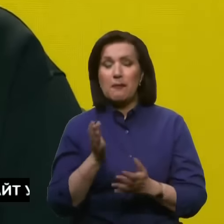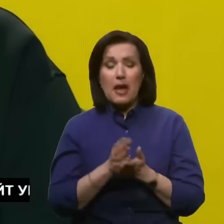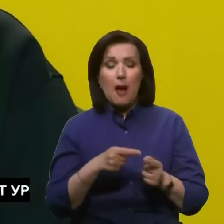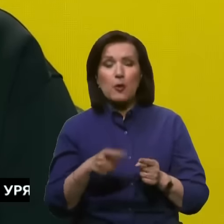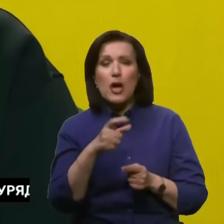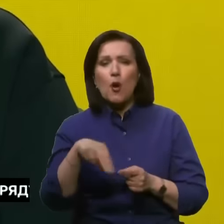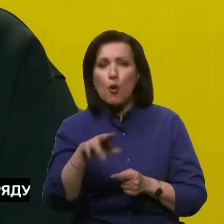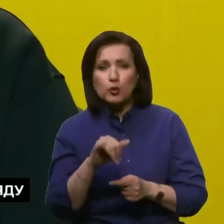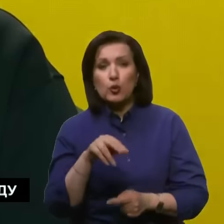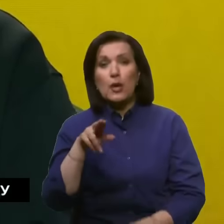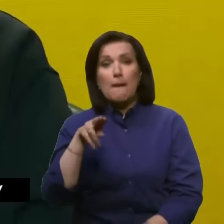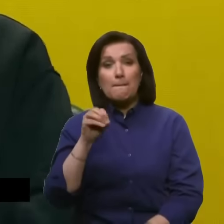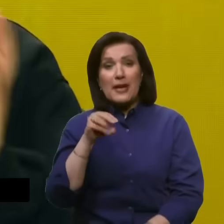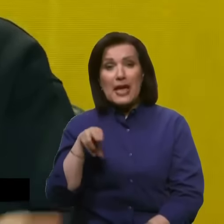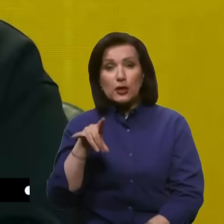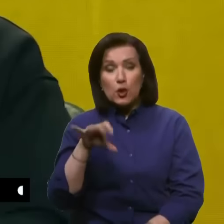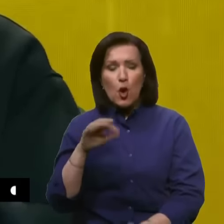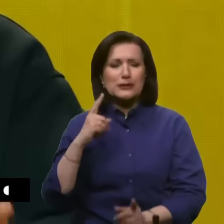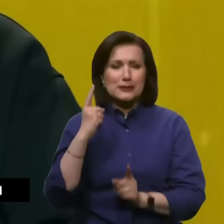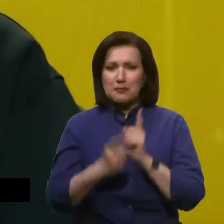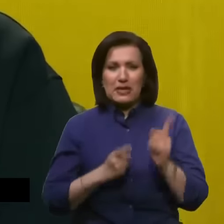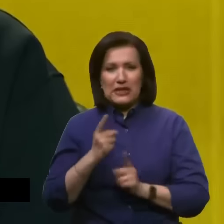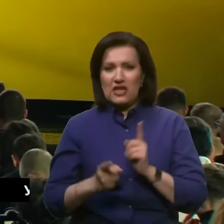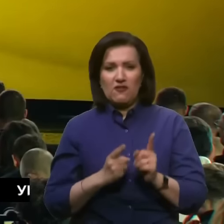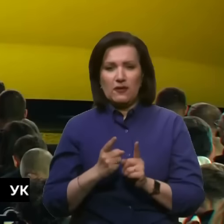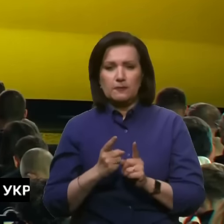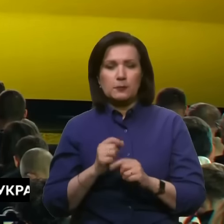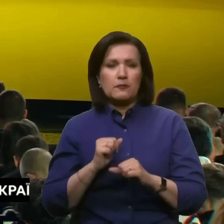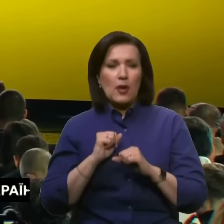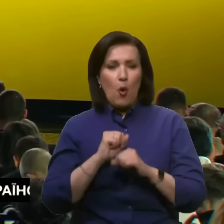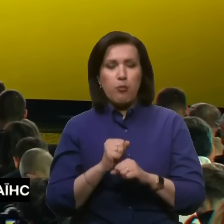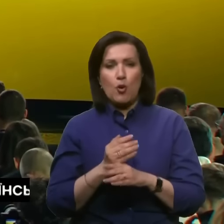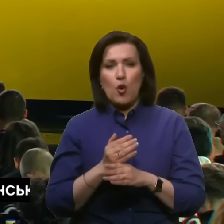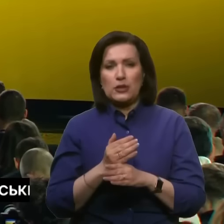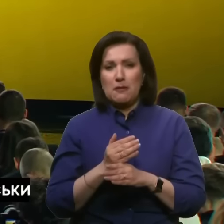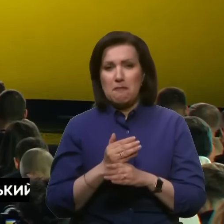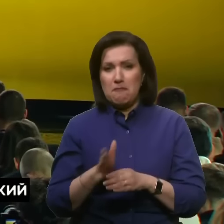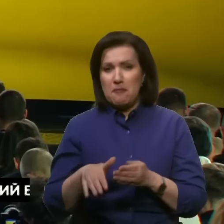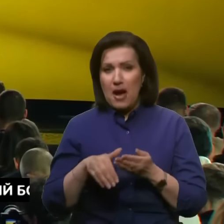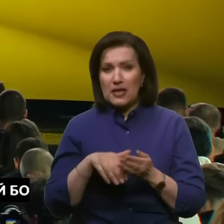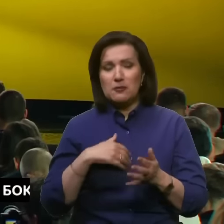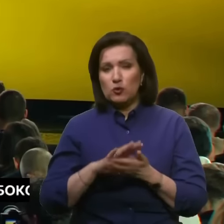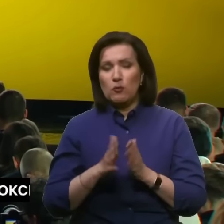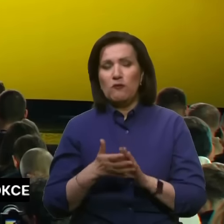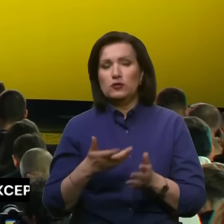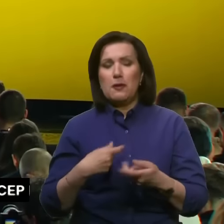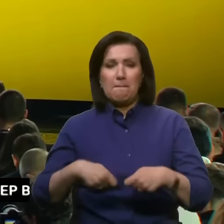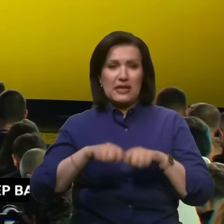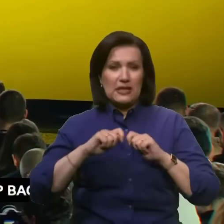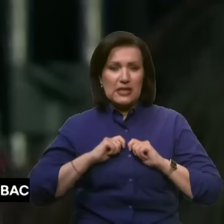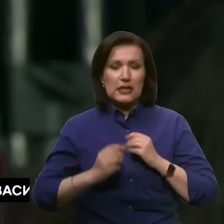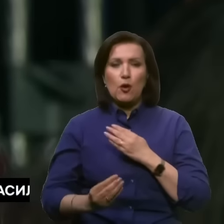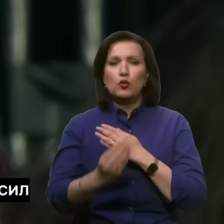ходу Педро змінив оборонний пакет, і ми домовилися, що він нам